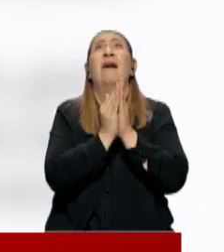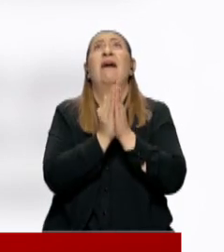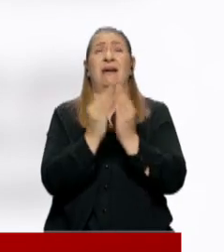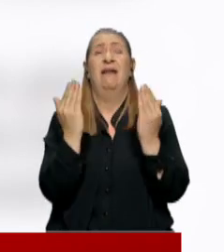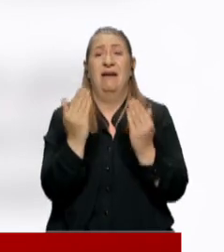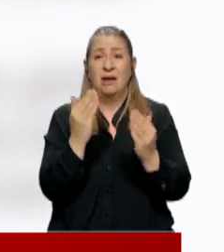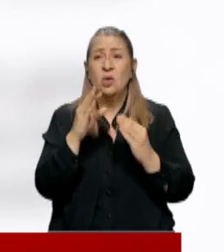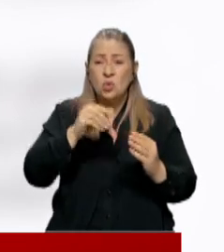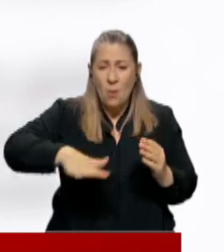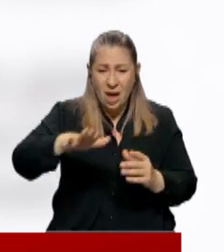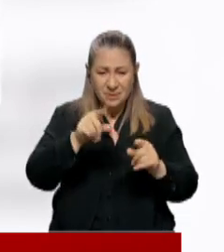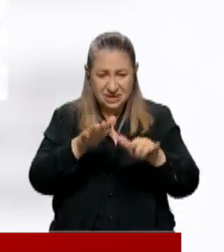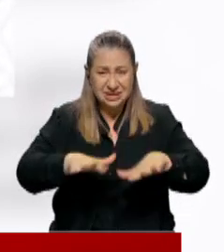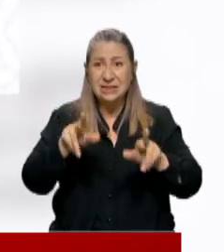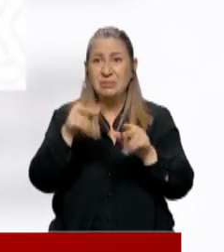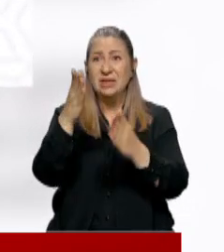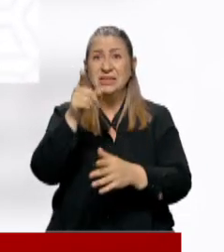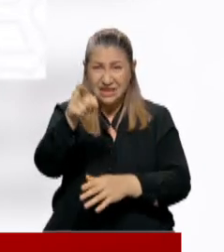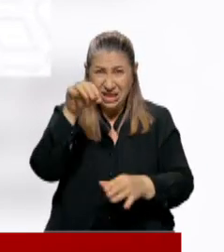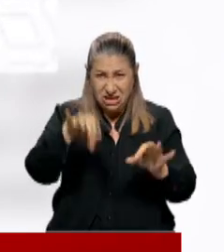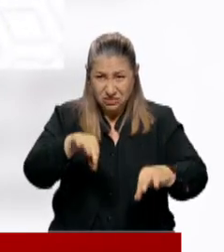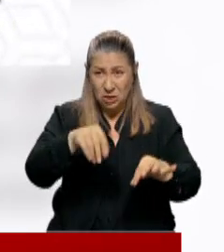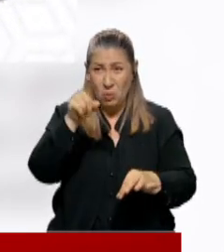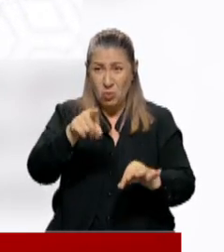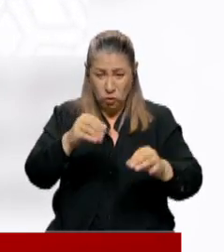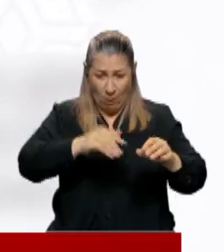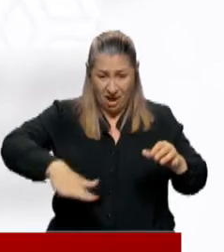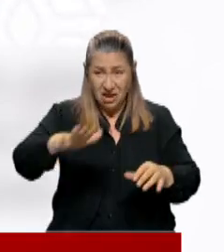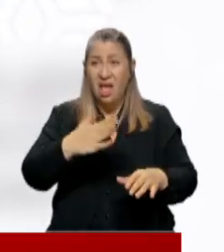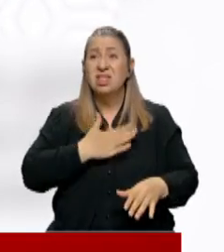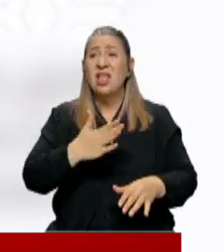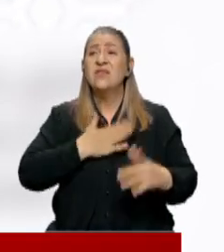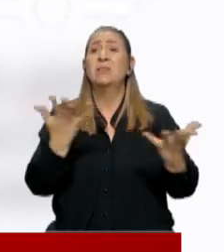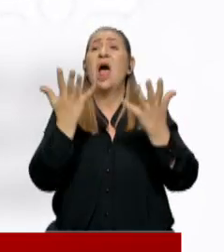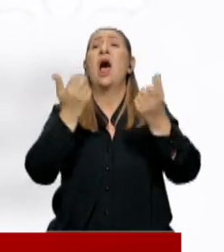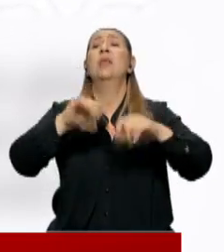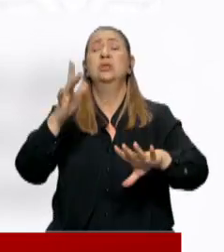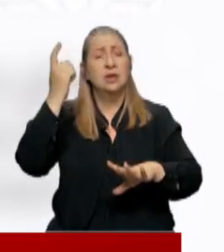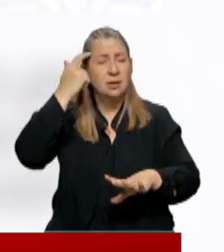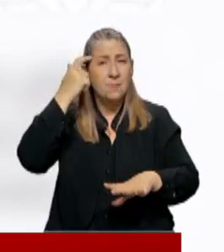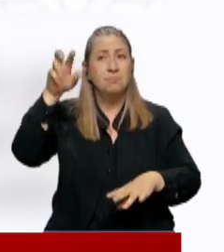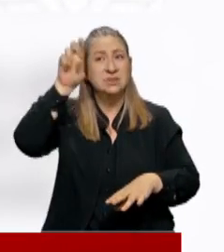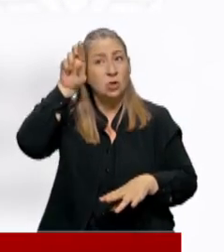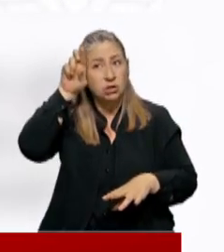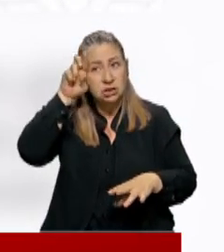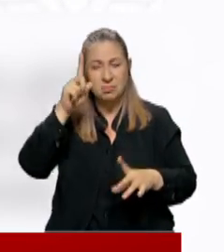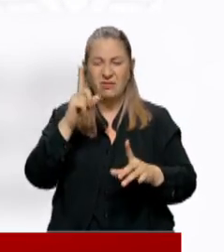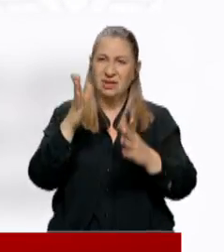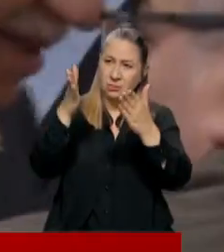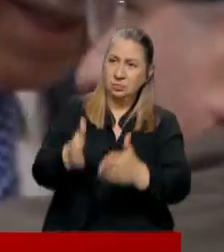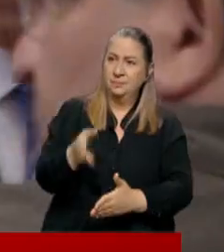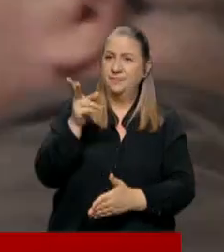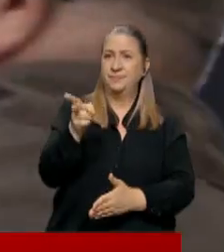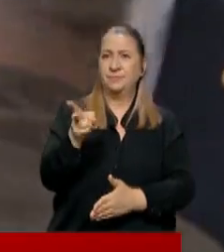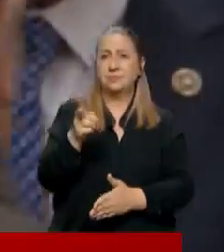hasret, çorak bir araziden ibaret. Sen ise şimdi bu çorak arazide nefes dahi alamamanın yarattığı nörolojik ve psikolojik bir